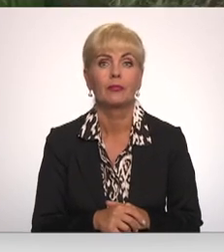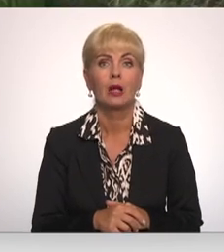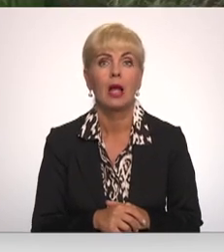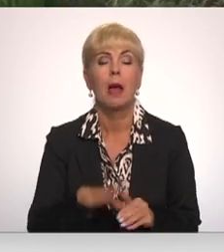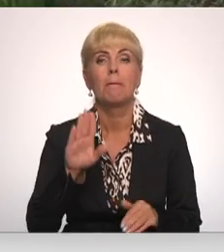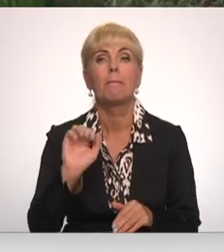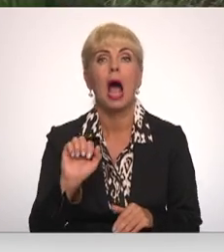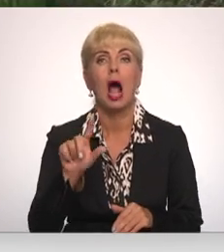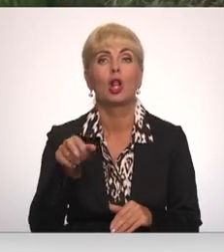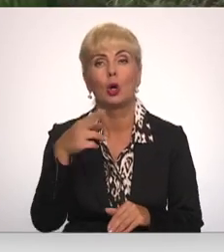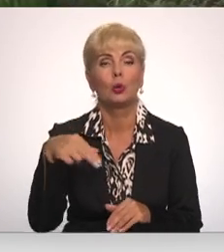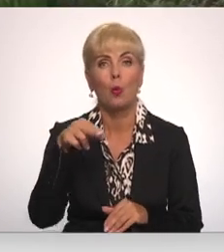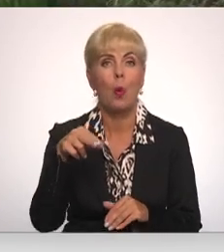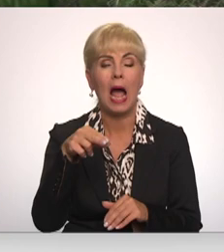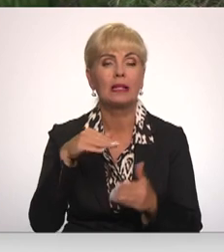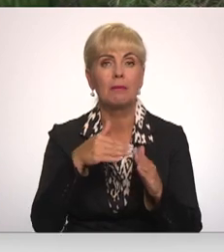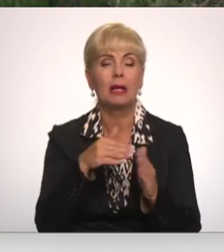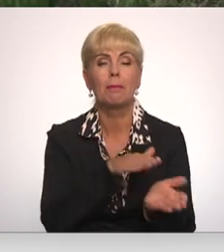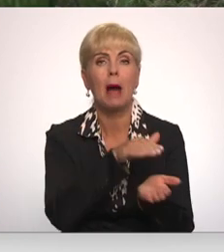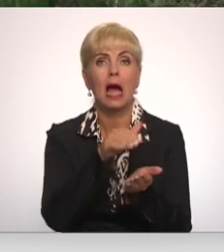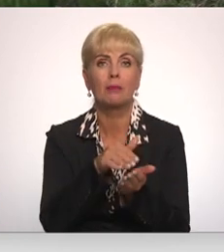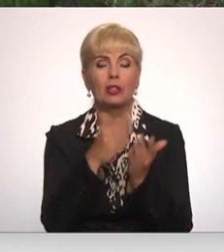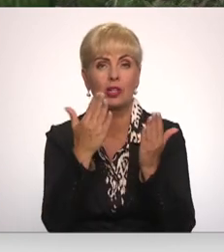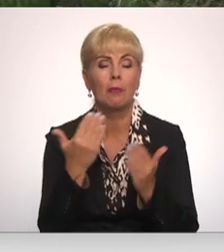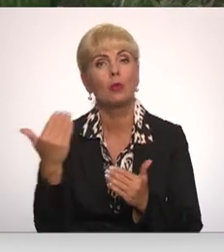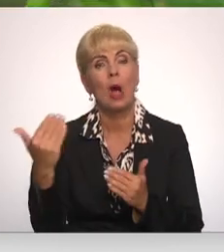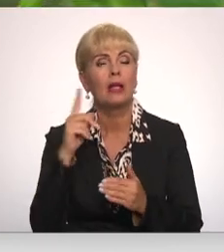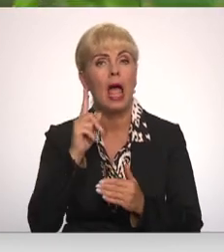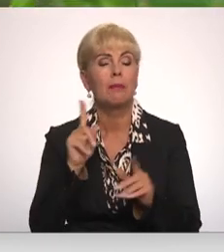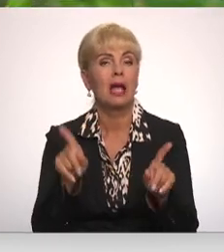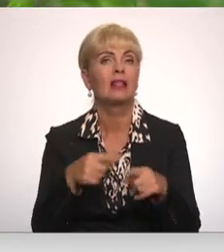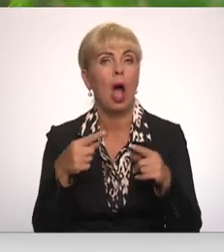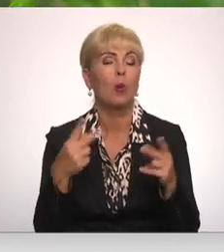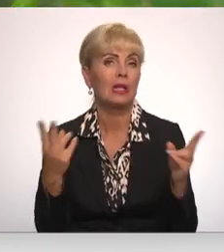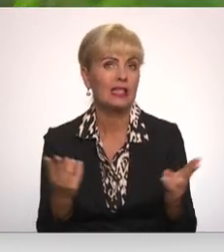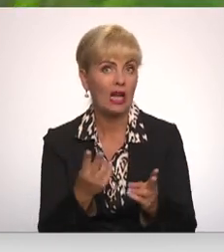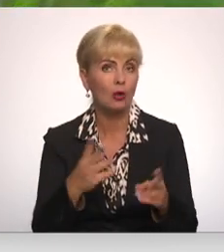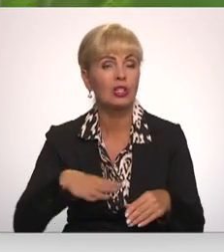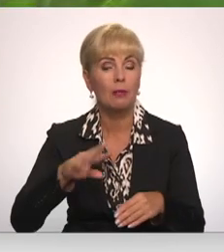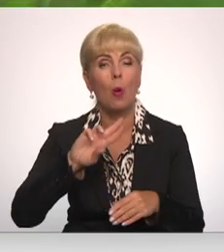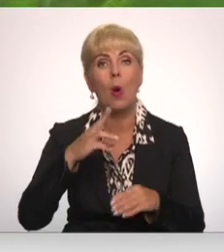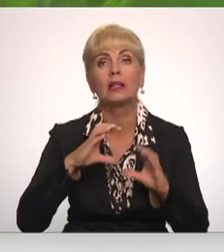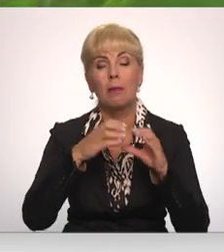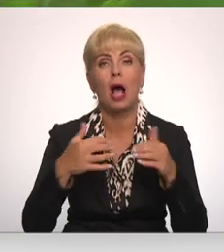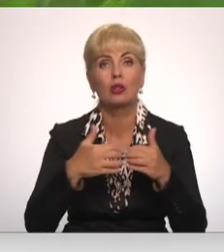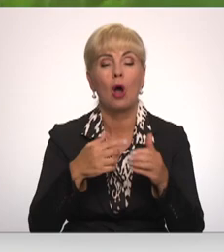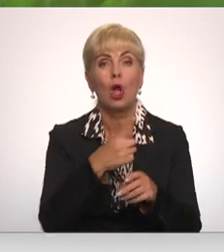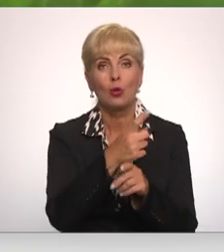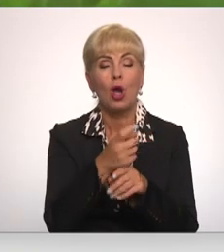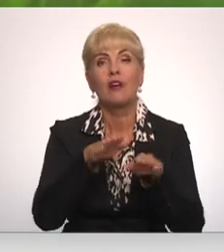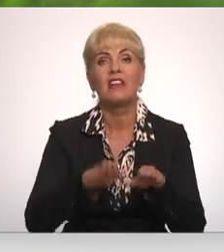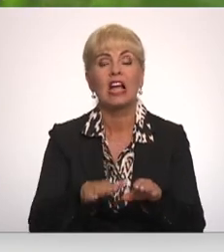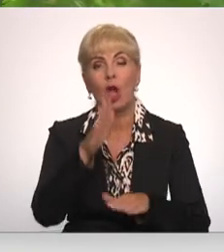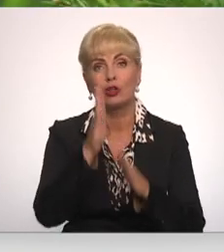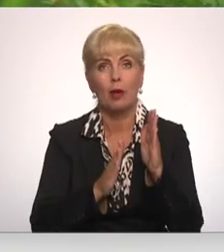Baldonas pilsētas kapos pārbedīšanas ceremonija notika pēc ebreju tautas tradīcijām. Ebreju ģimeņi, kuras otrā pasaules karā nošautas vietējos Baldonas